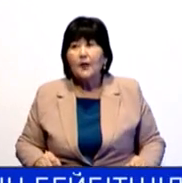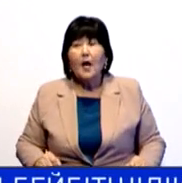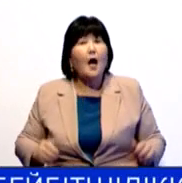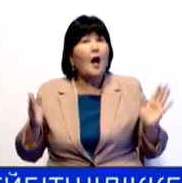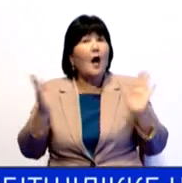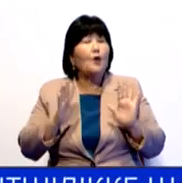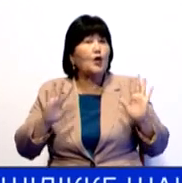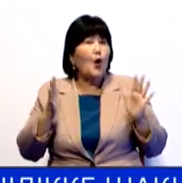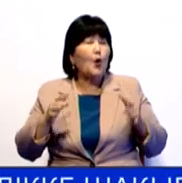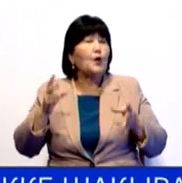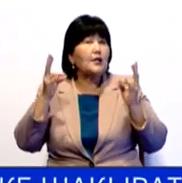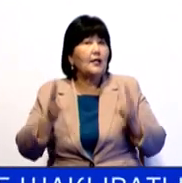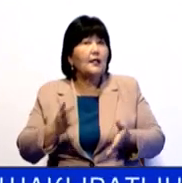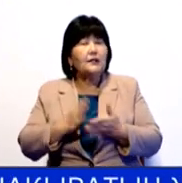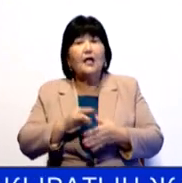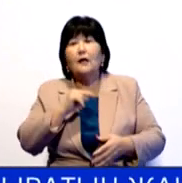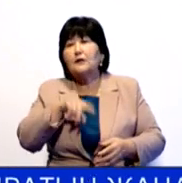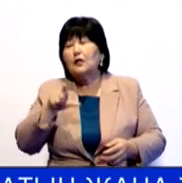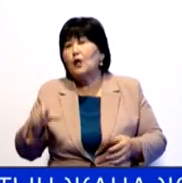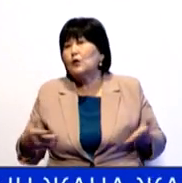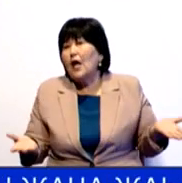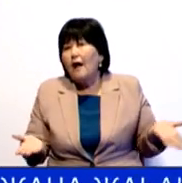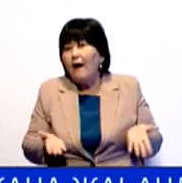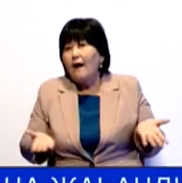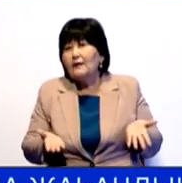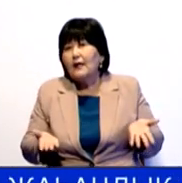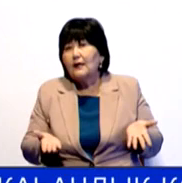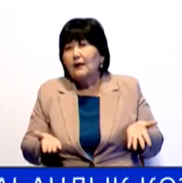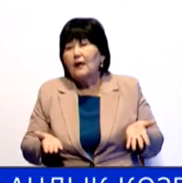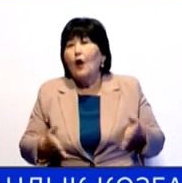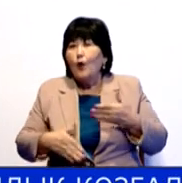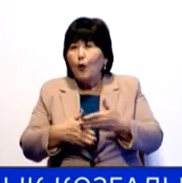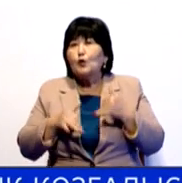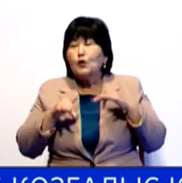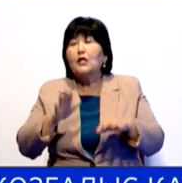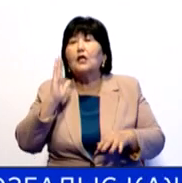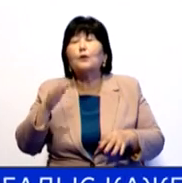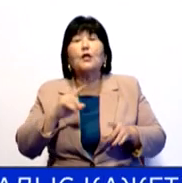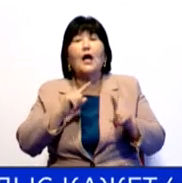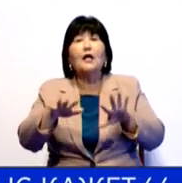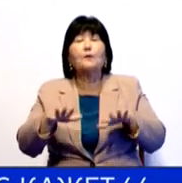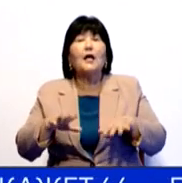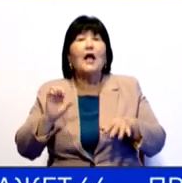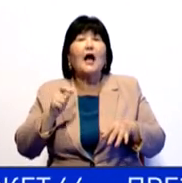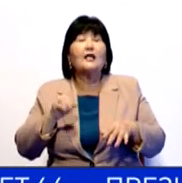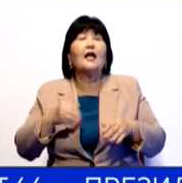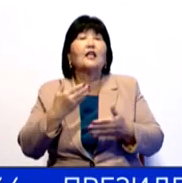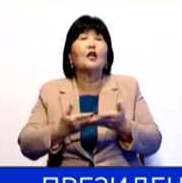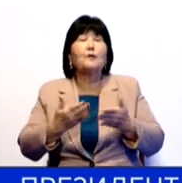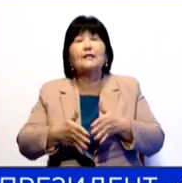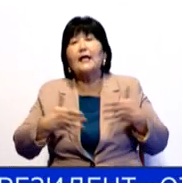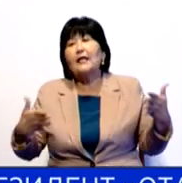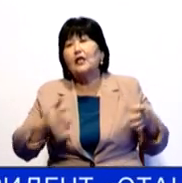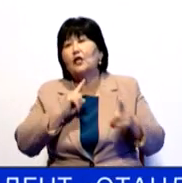Ауа райының қолайсыздығынан зардап шеккен шаруаларға қандай қолдау шаралары болады? Мәжілісте аграрлық мәселелер комитетінің